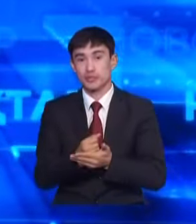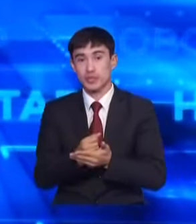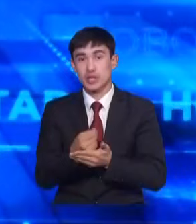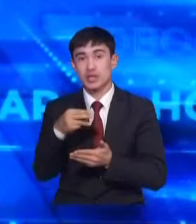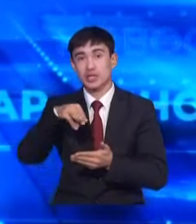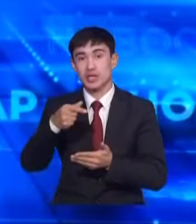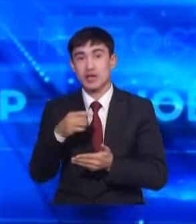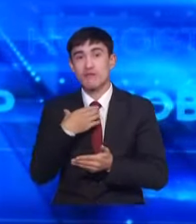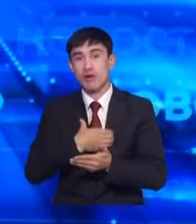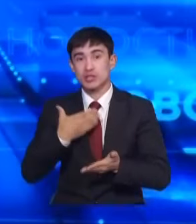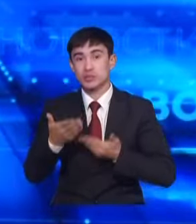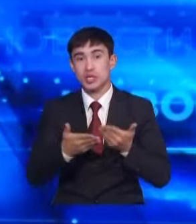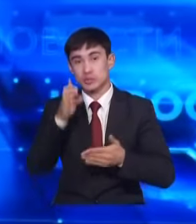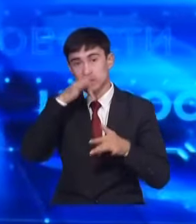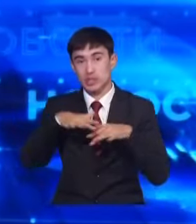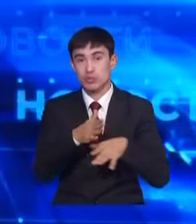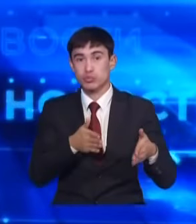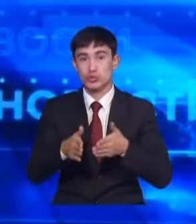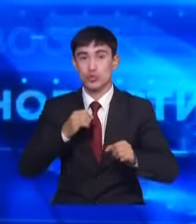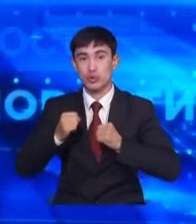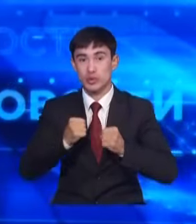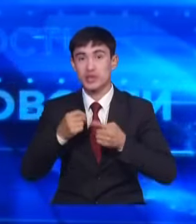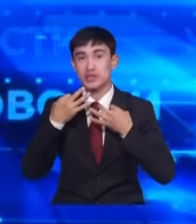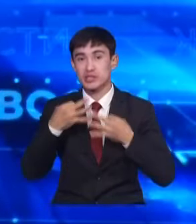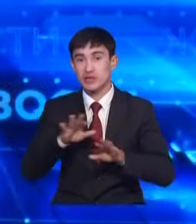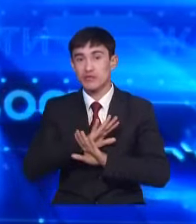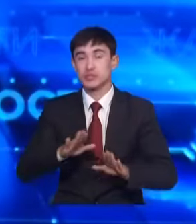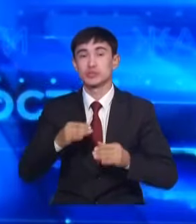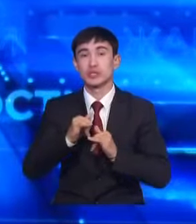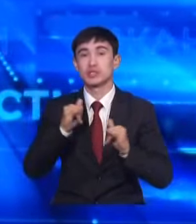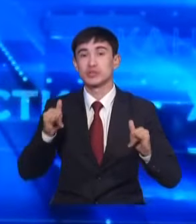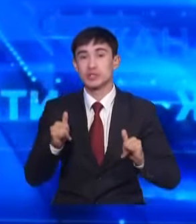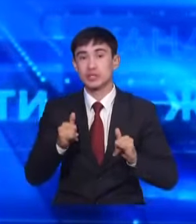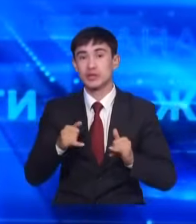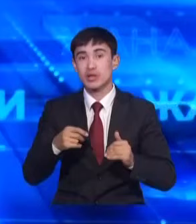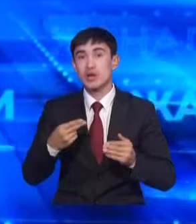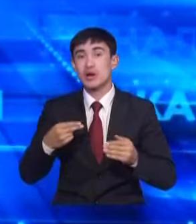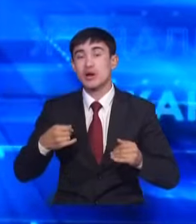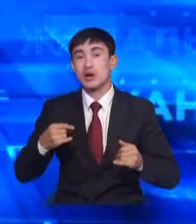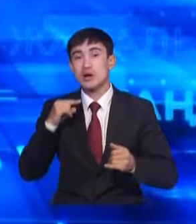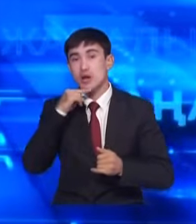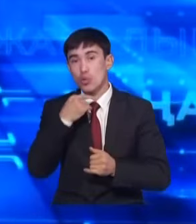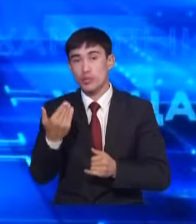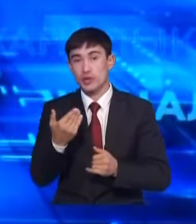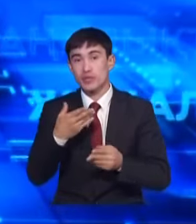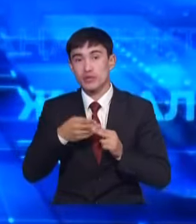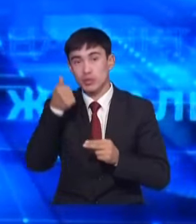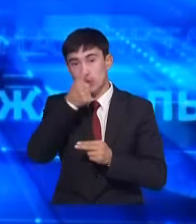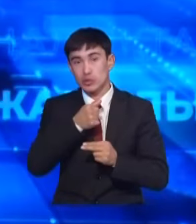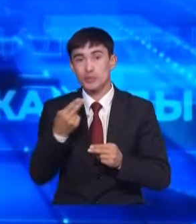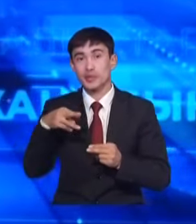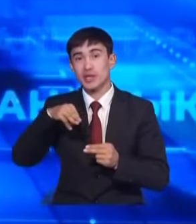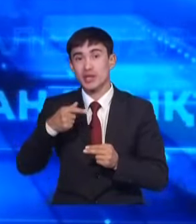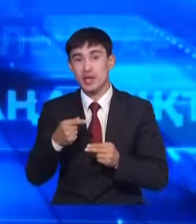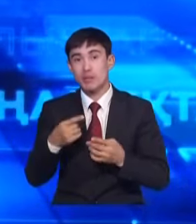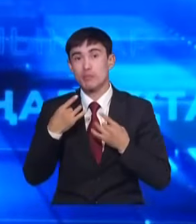тенге что стало важным шагом для страны на пути к укреплению Независимости и развитию рыночной экономики в этом году